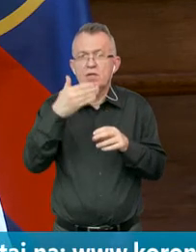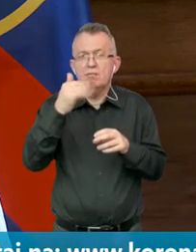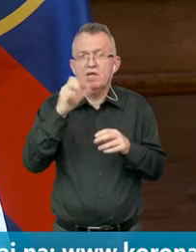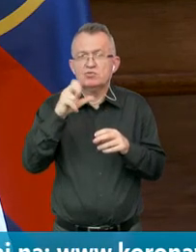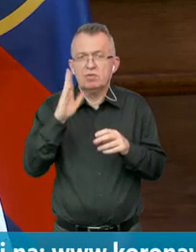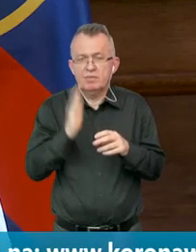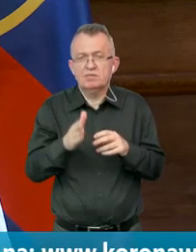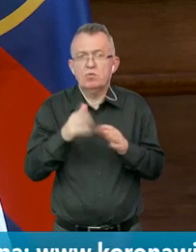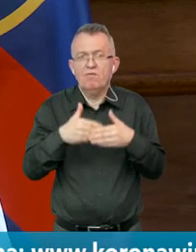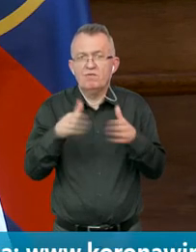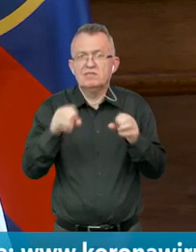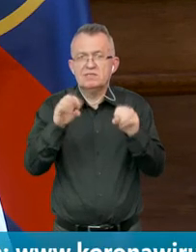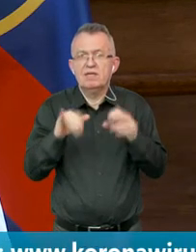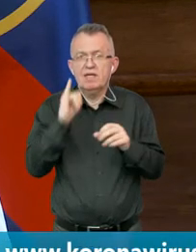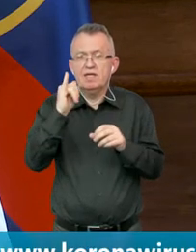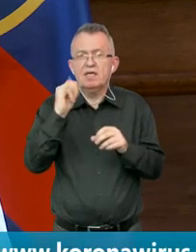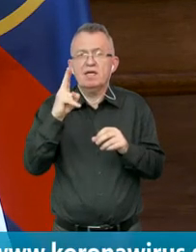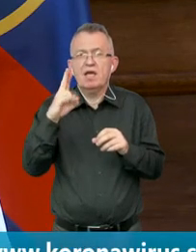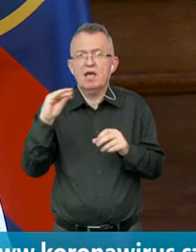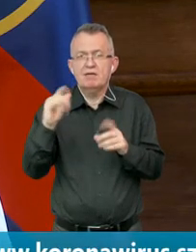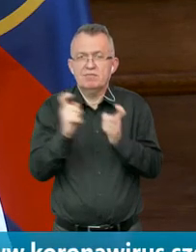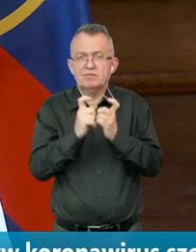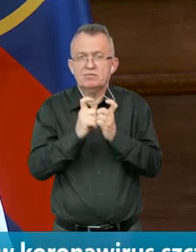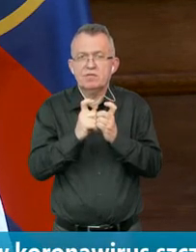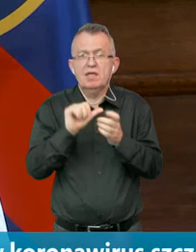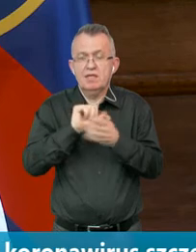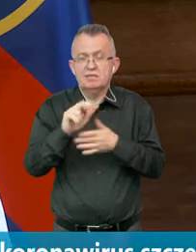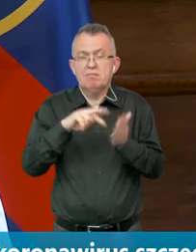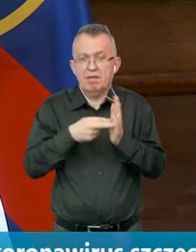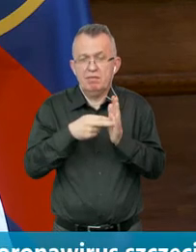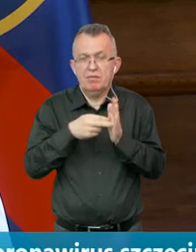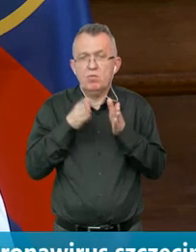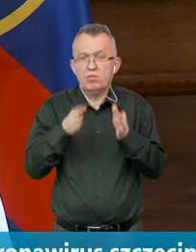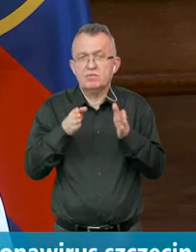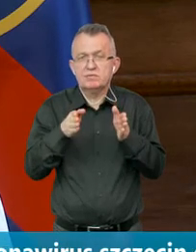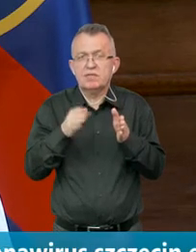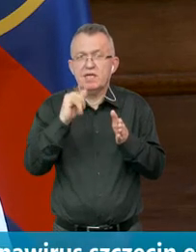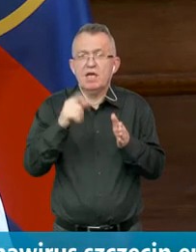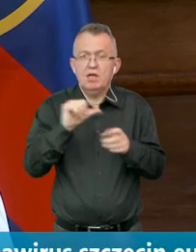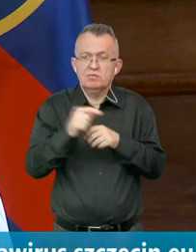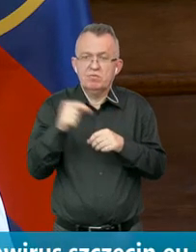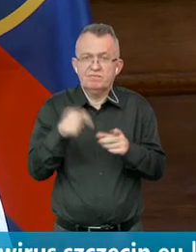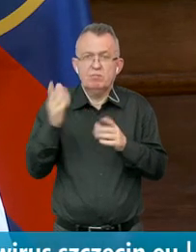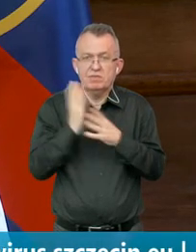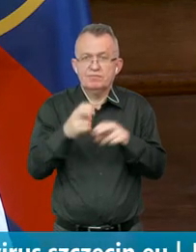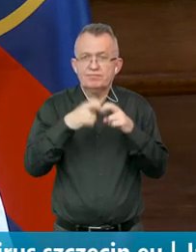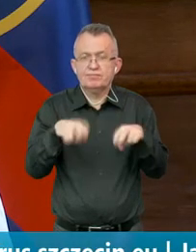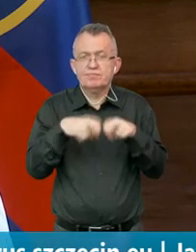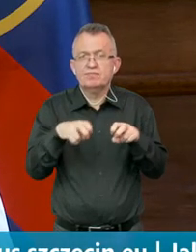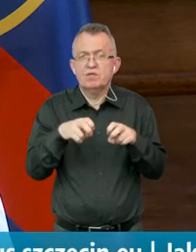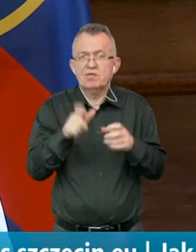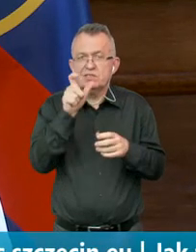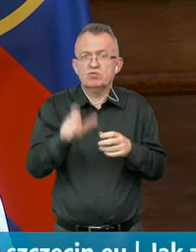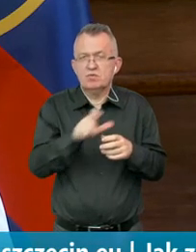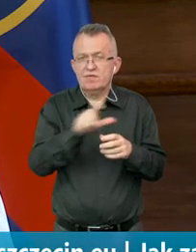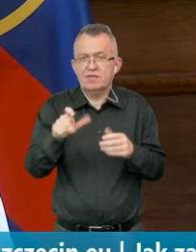w związku z otworzeniem sklepu IKEA? Taki jest plan. IKEA zobowiązała się do przebudowy